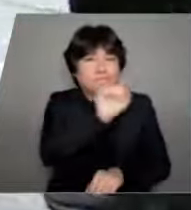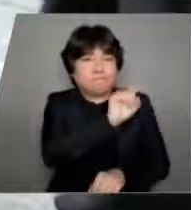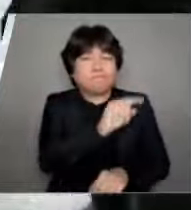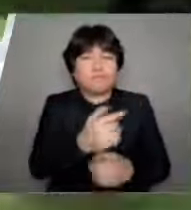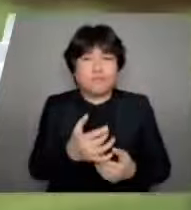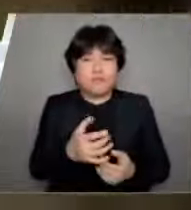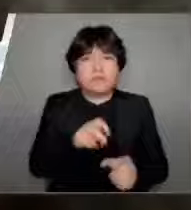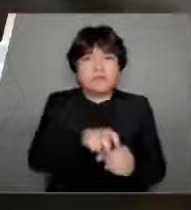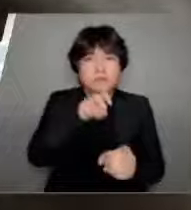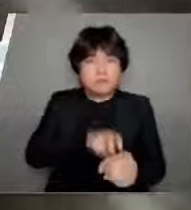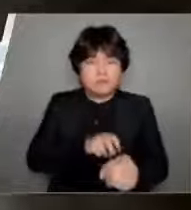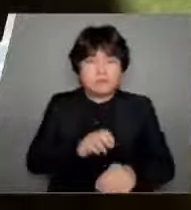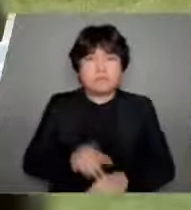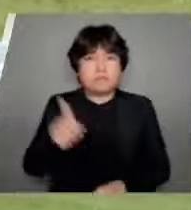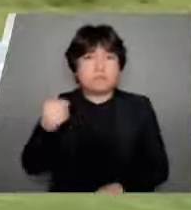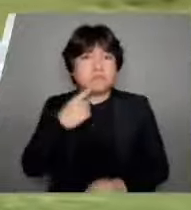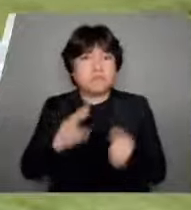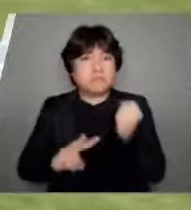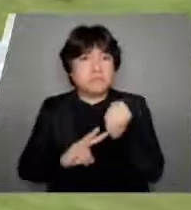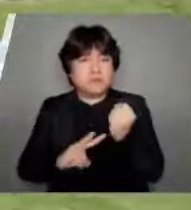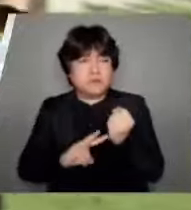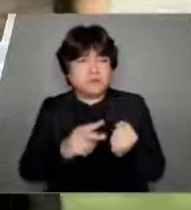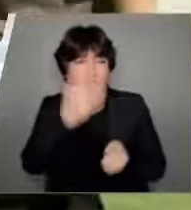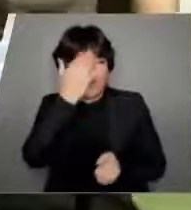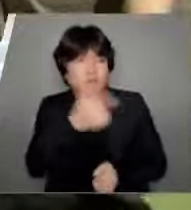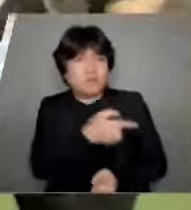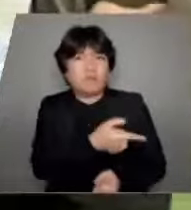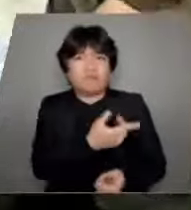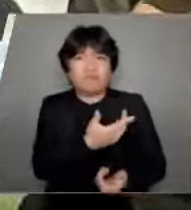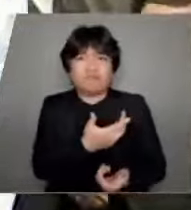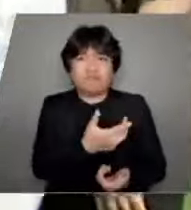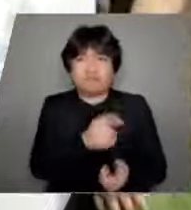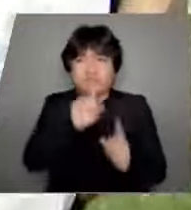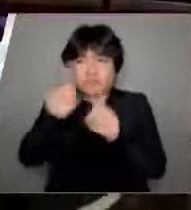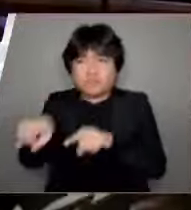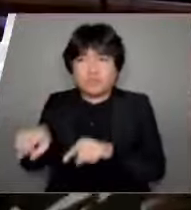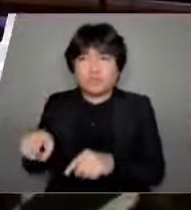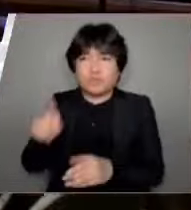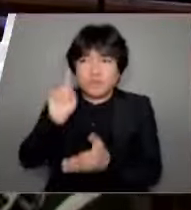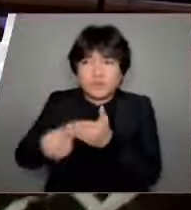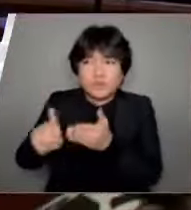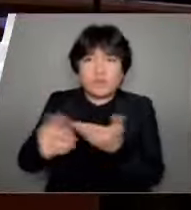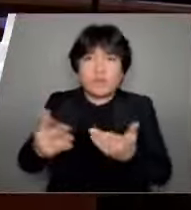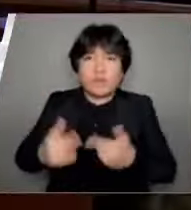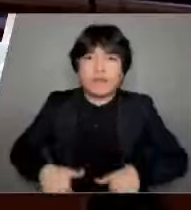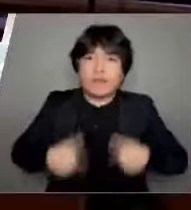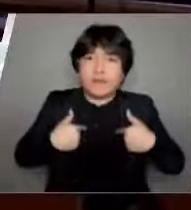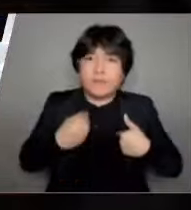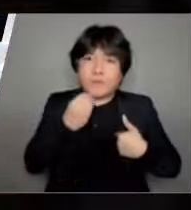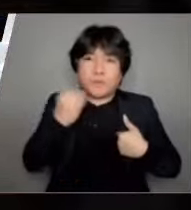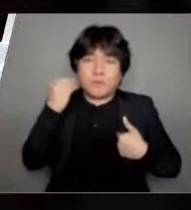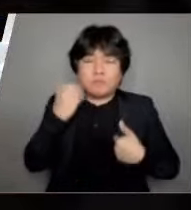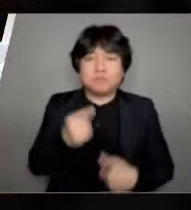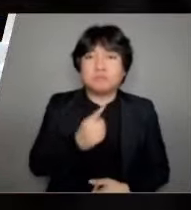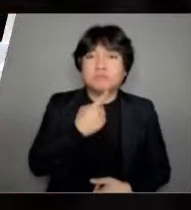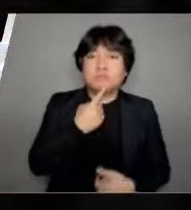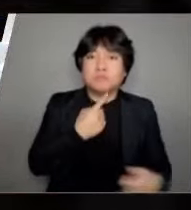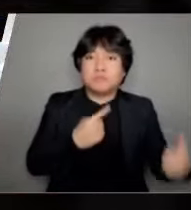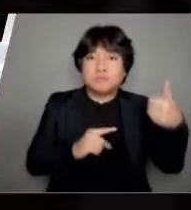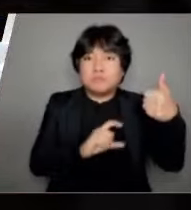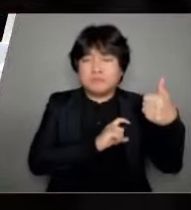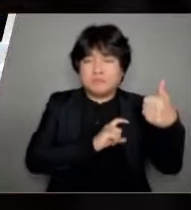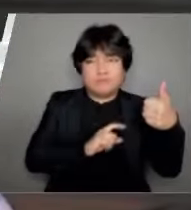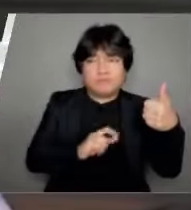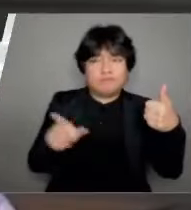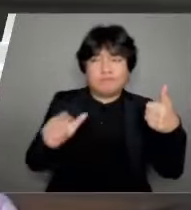siya nakatira. Sagot ng PNP, wala yung katotohanan. Dagdag ng PNP, mayroon pang 31 PNP security